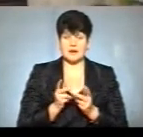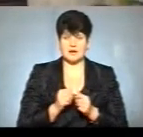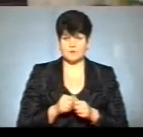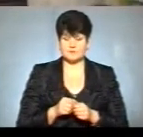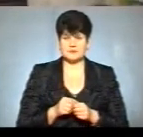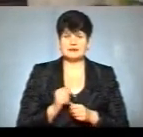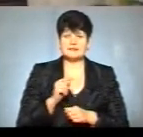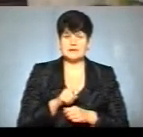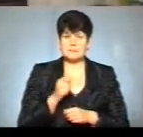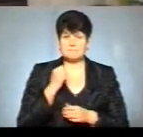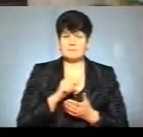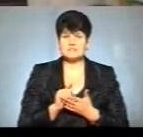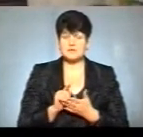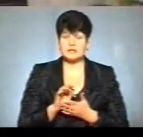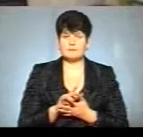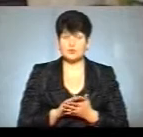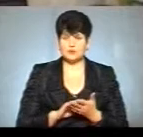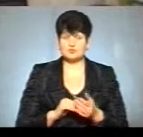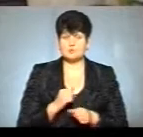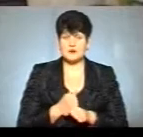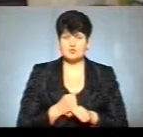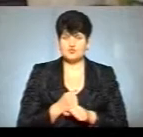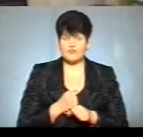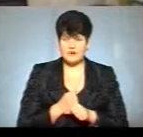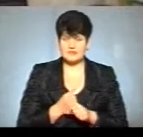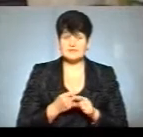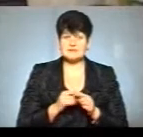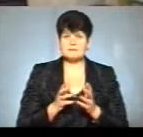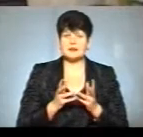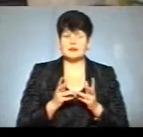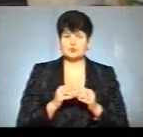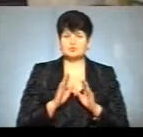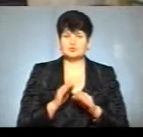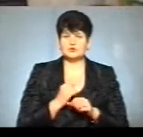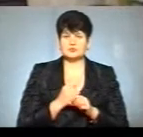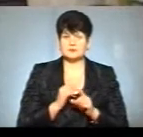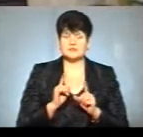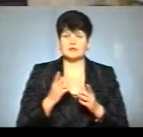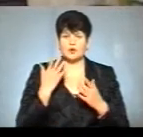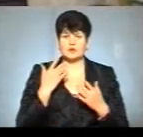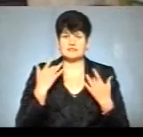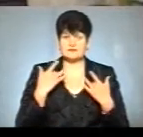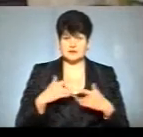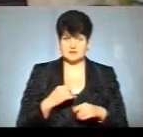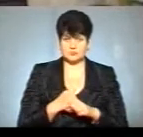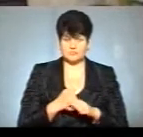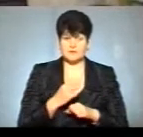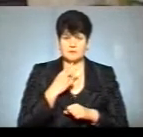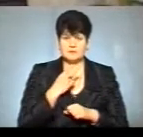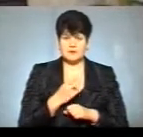тих пенсіонерів, які продовжують працювати, такий перерахунок буде зроблений лише при звільненні з роботи. Тобто він передбачений